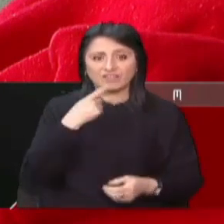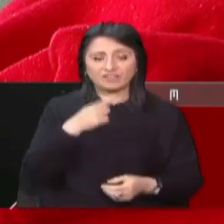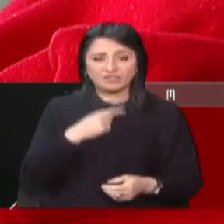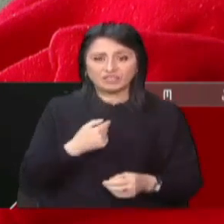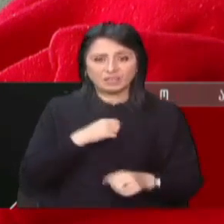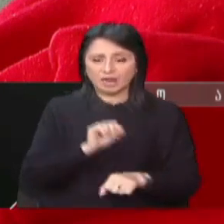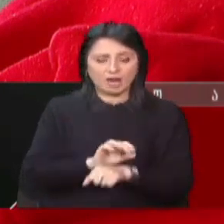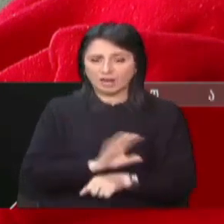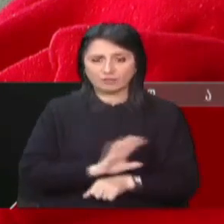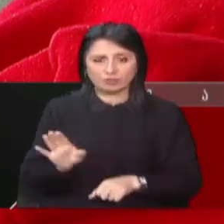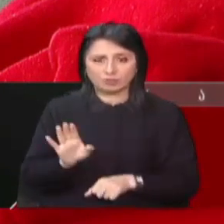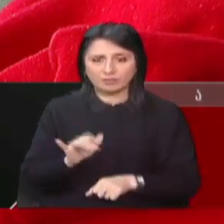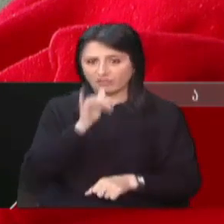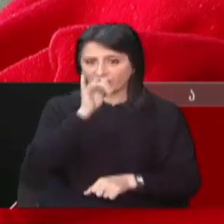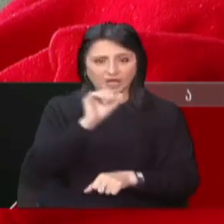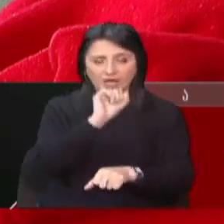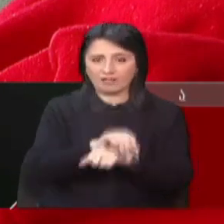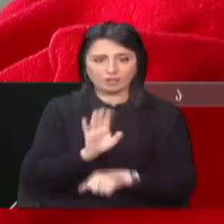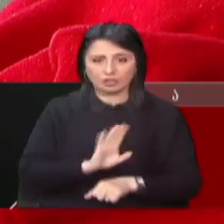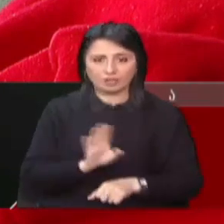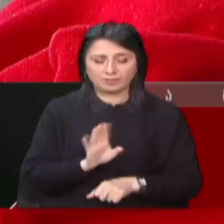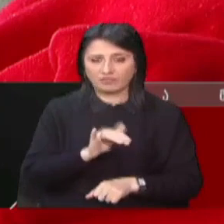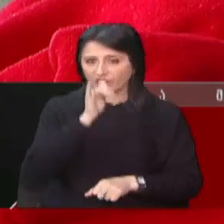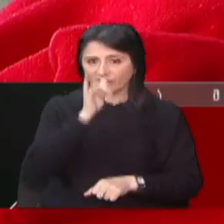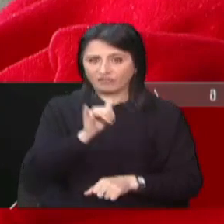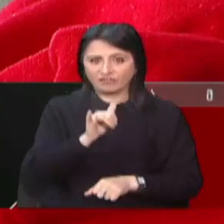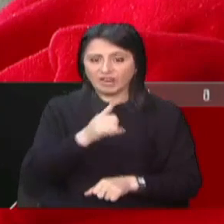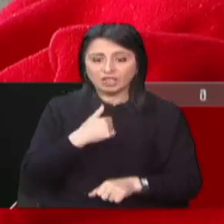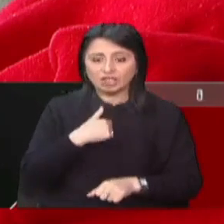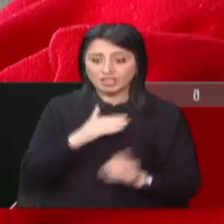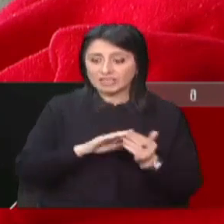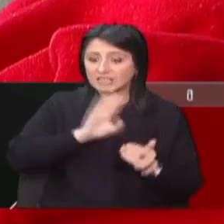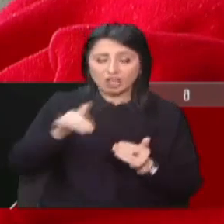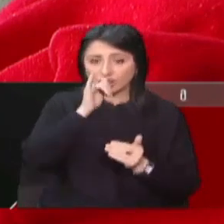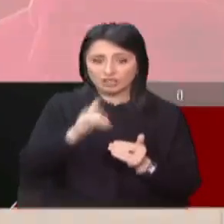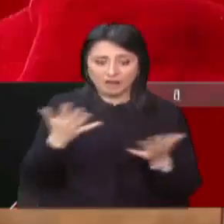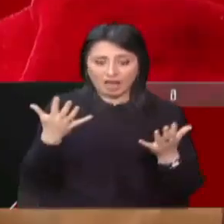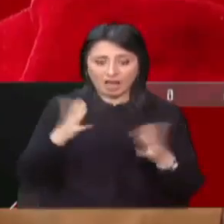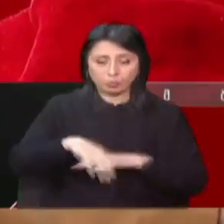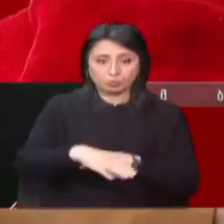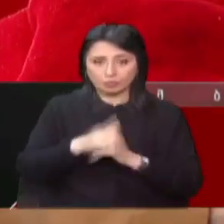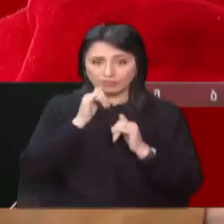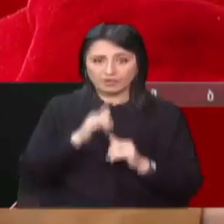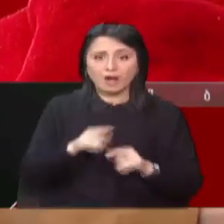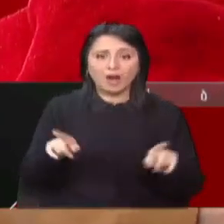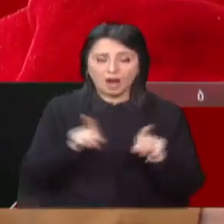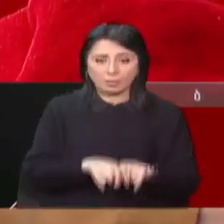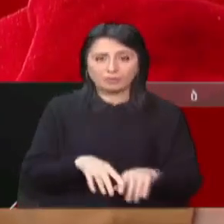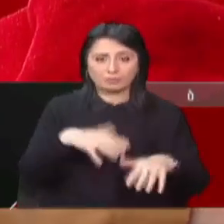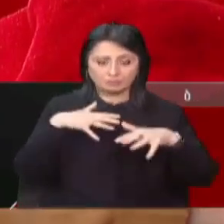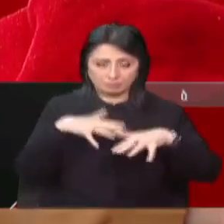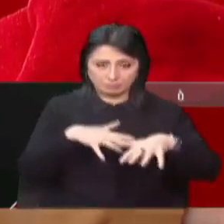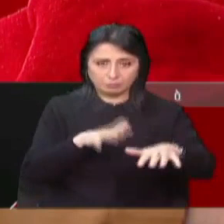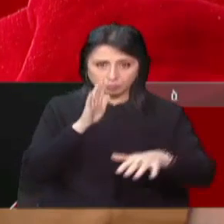ar gavchertebit ver gavchertebit ver mivat chven sakhshi tsarieli khilebit sevise vapirevt